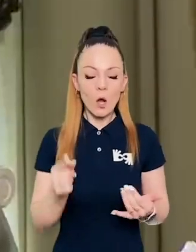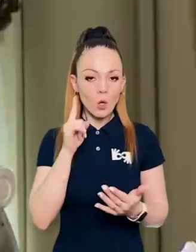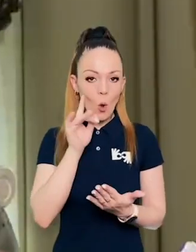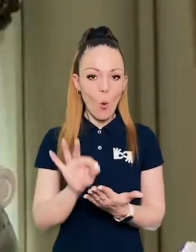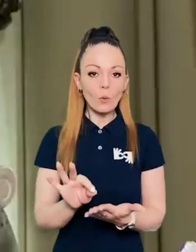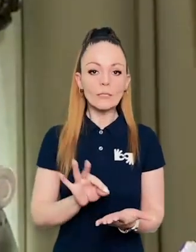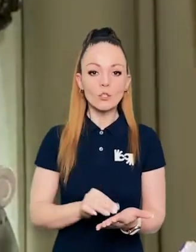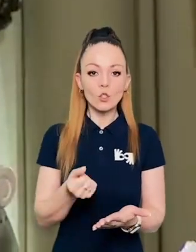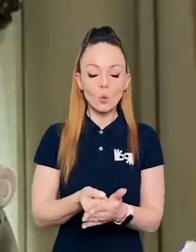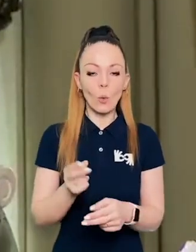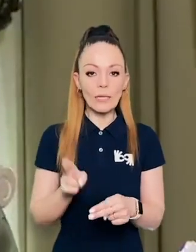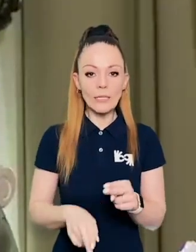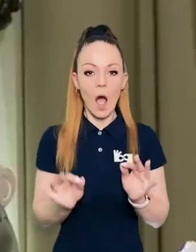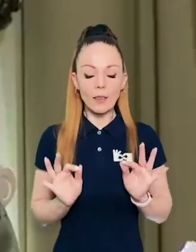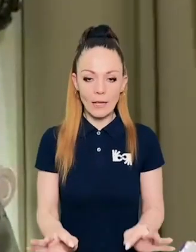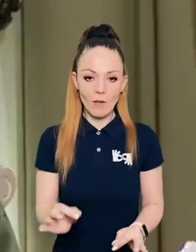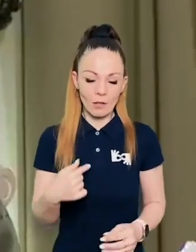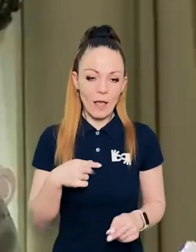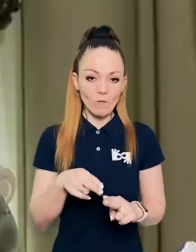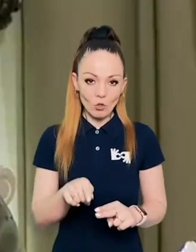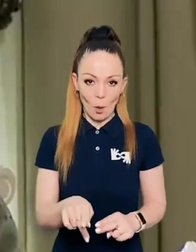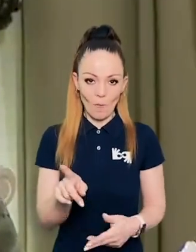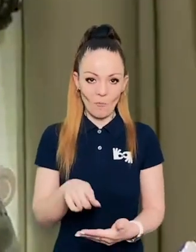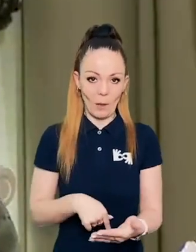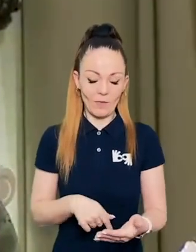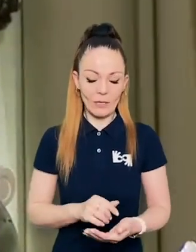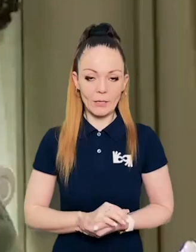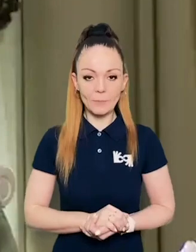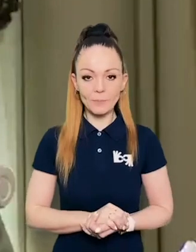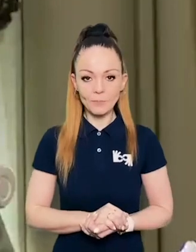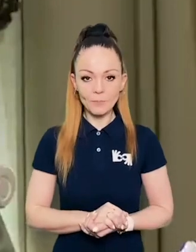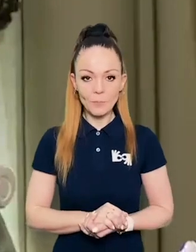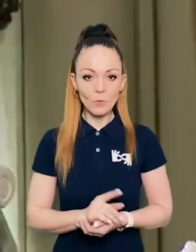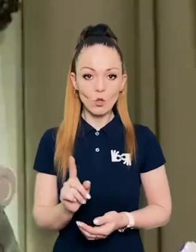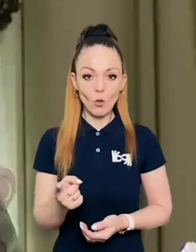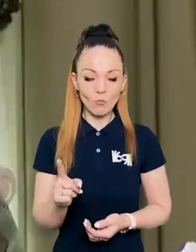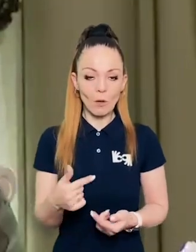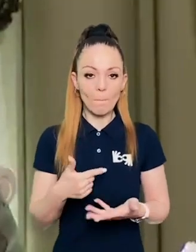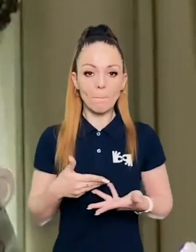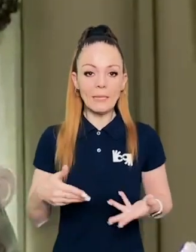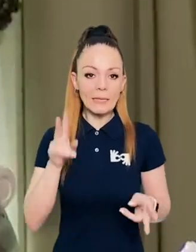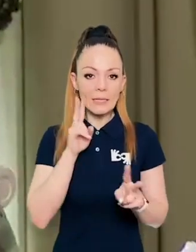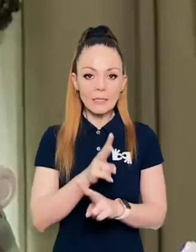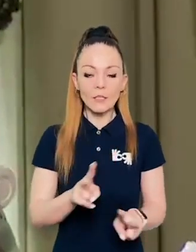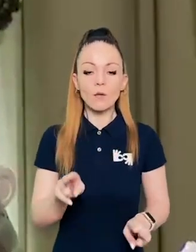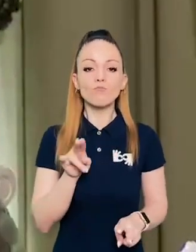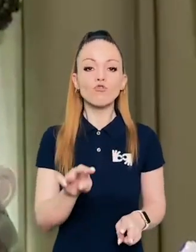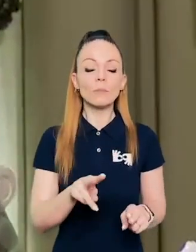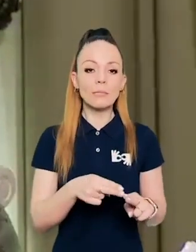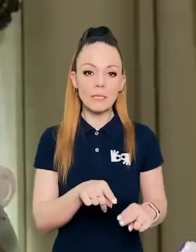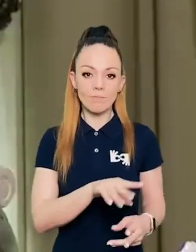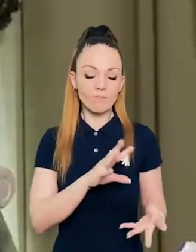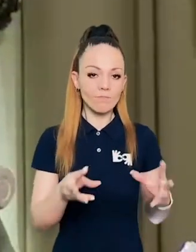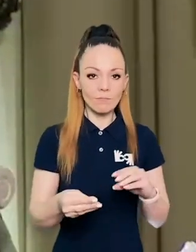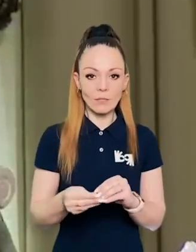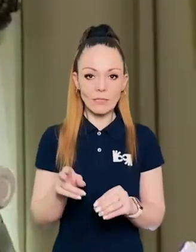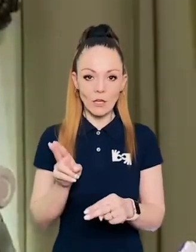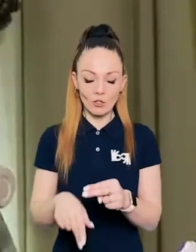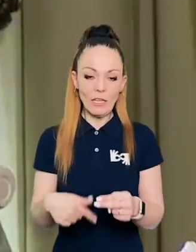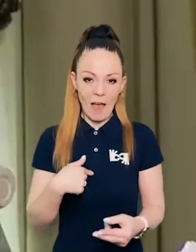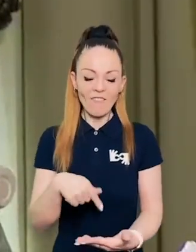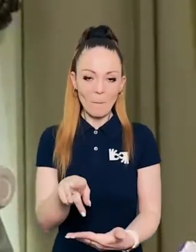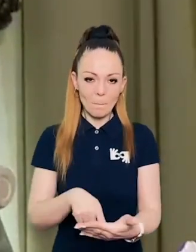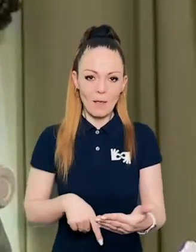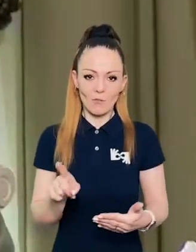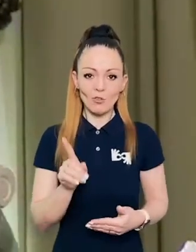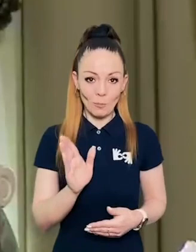Я не можу зараз це оцінити до кінця адекватно, я в цьому впевнений. Тому що ми не знаємо ще раз, чим це